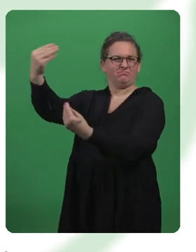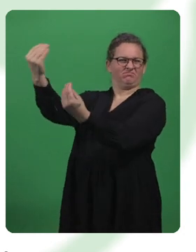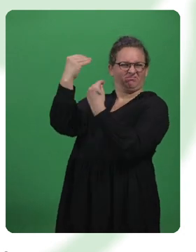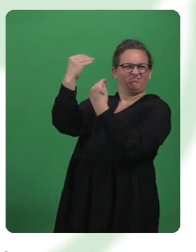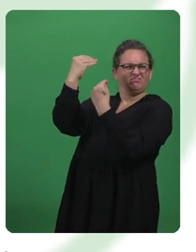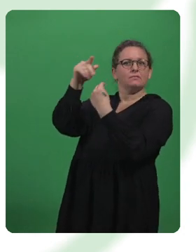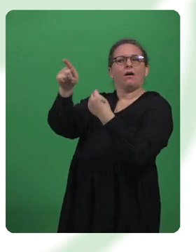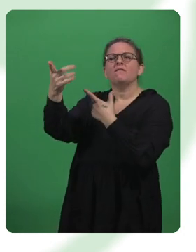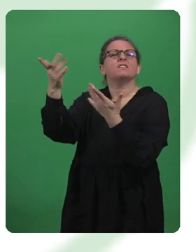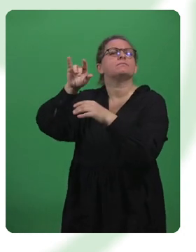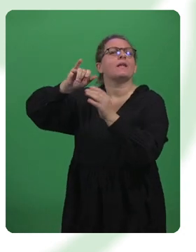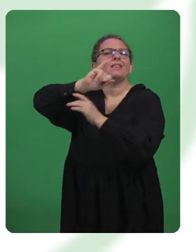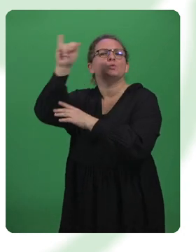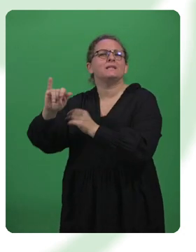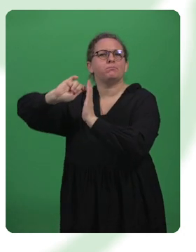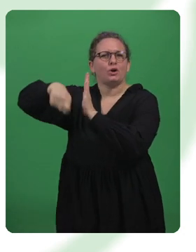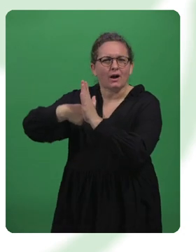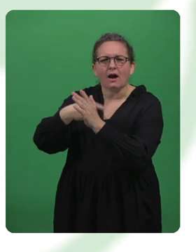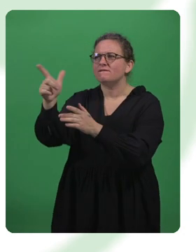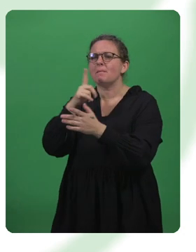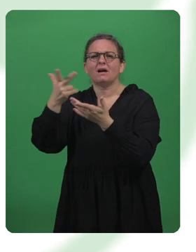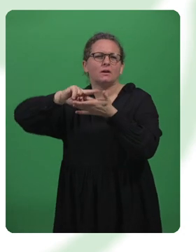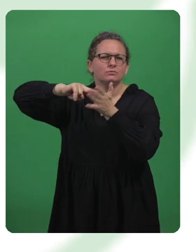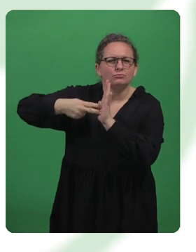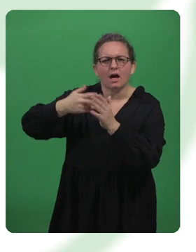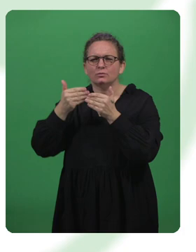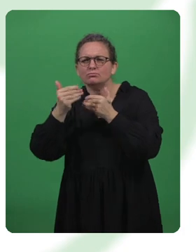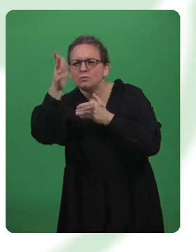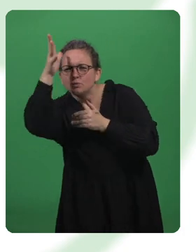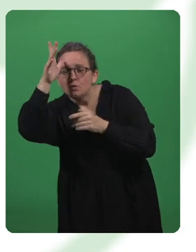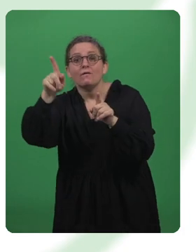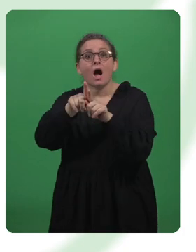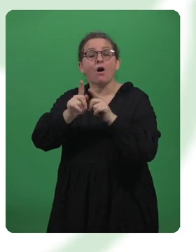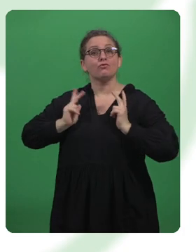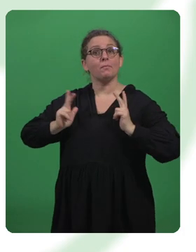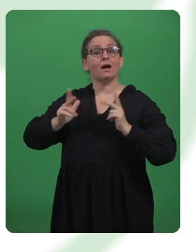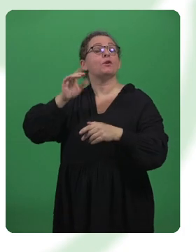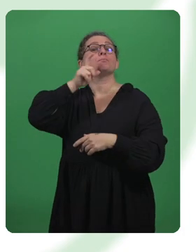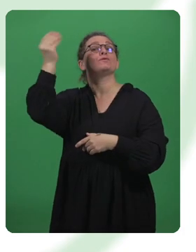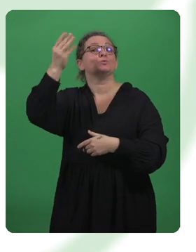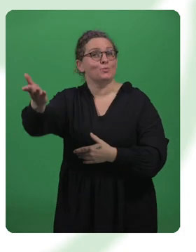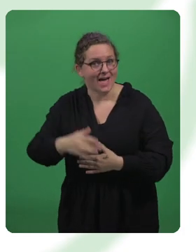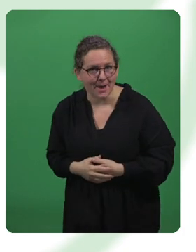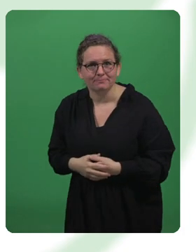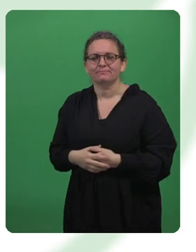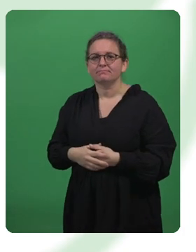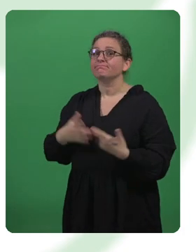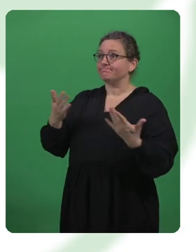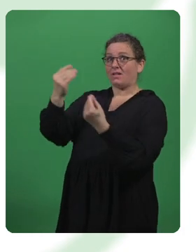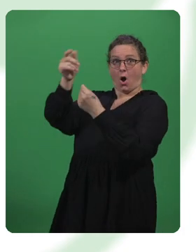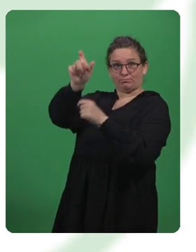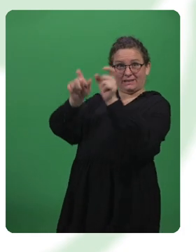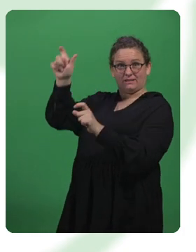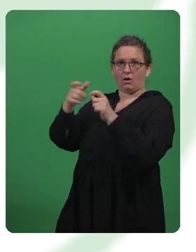Hill besucht, von Industrieprojekt, und wir planen für die Zukunft und für die Berufsschule. Mit den Ausbildern hat man